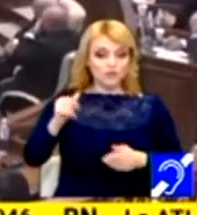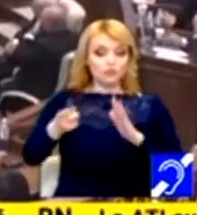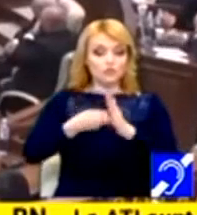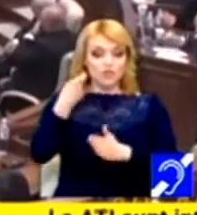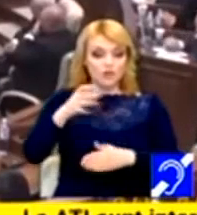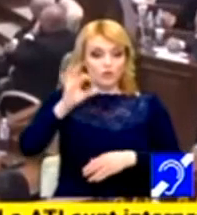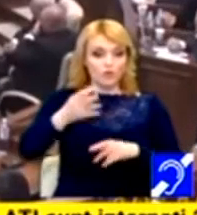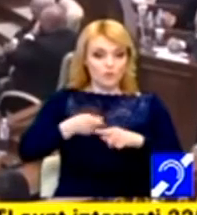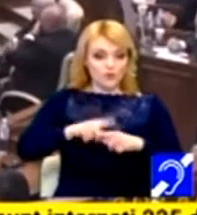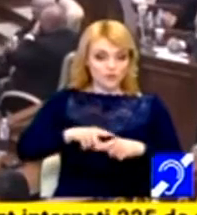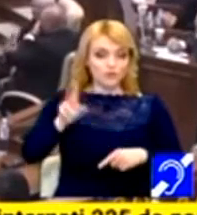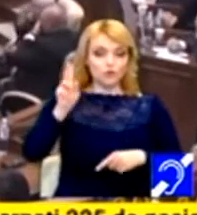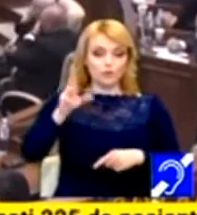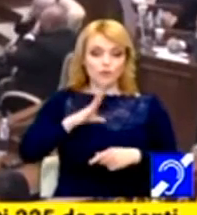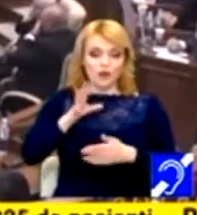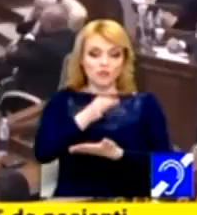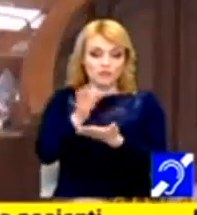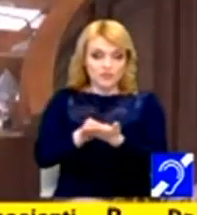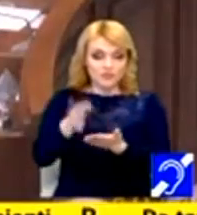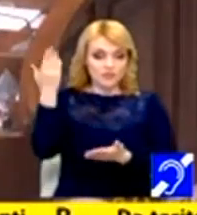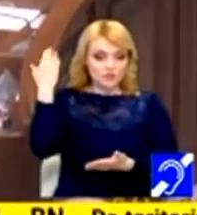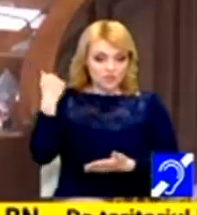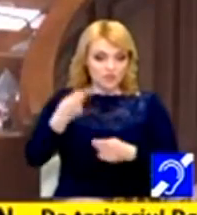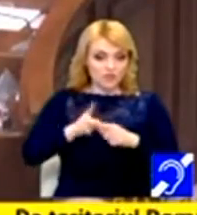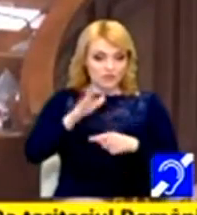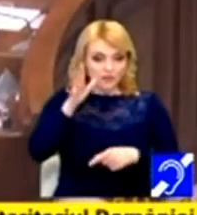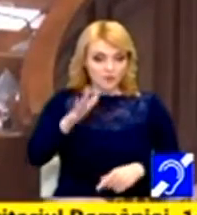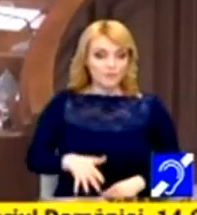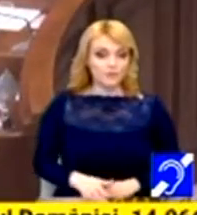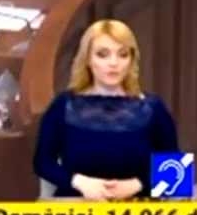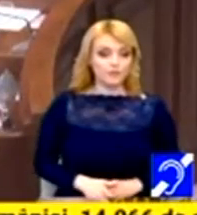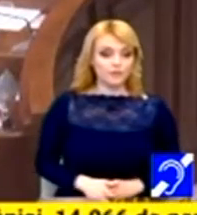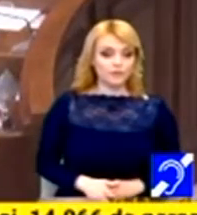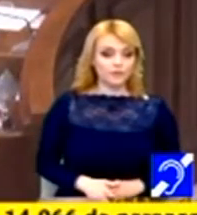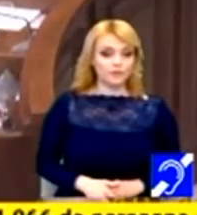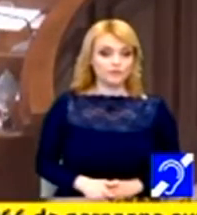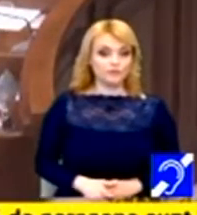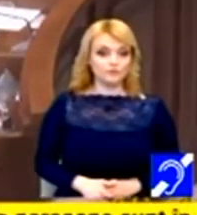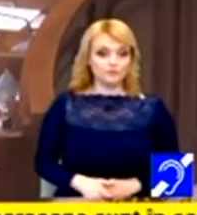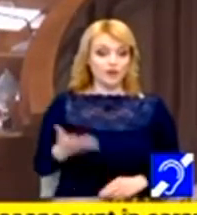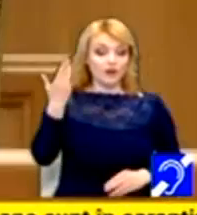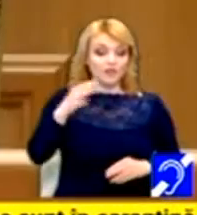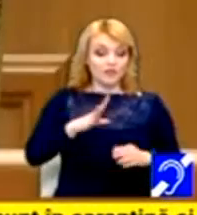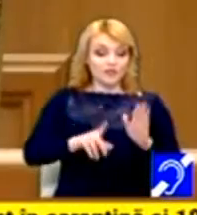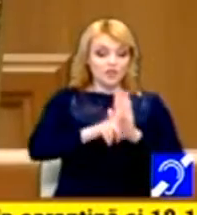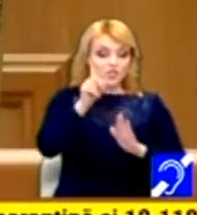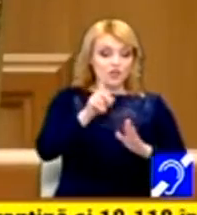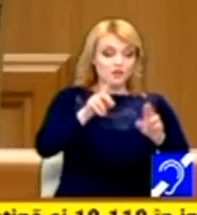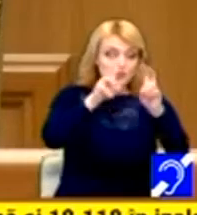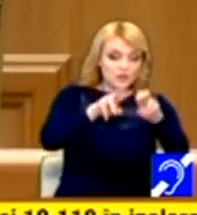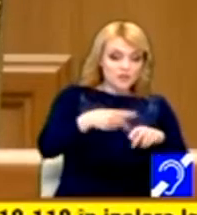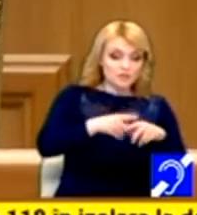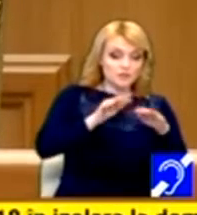tip, Octavian Nicolaescu, pus în funcție de guvernul Filip, a luat această decizie, l-a dat afară. Deranjat de